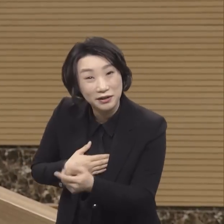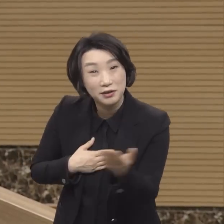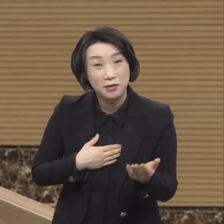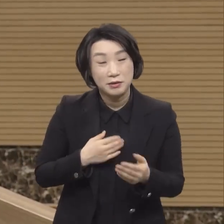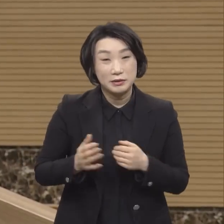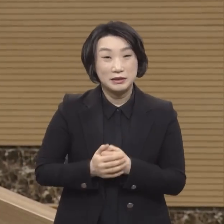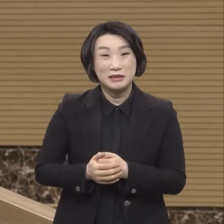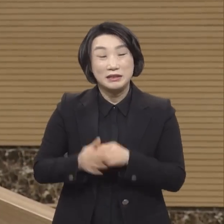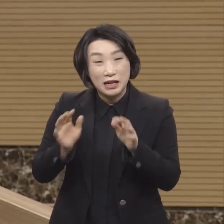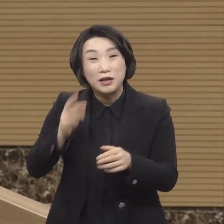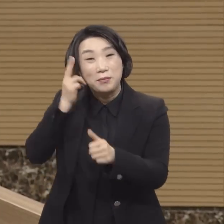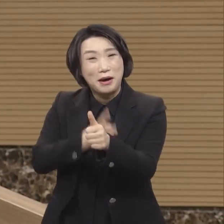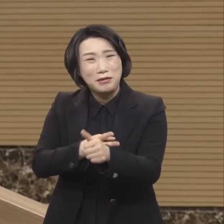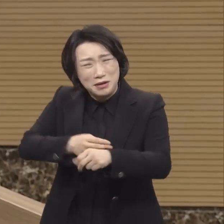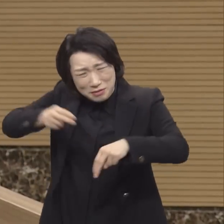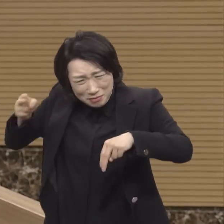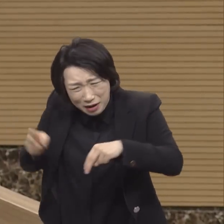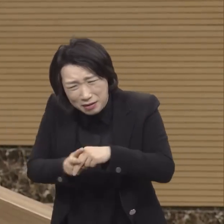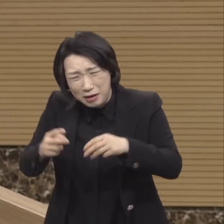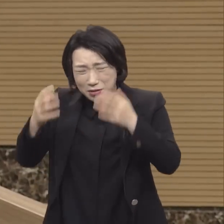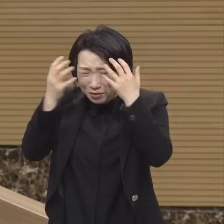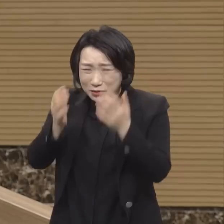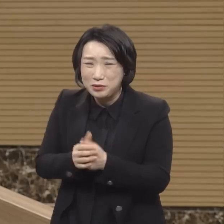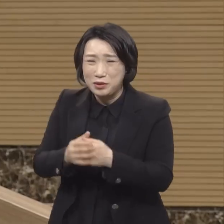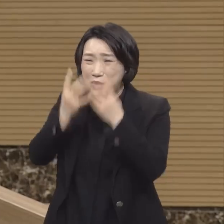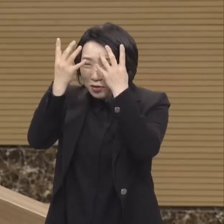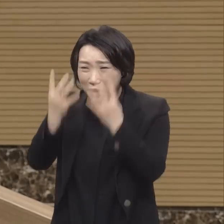그렇게 매를 맞고 고통 나오고 옥에 갇히고